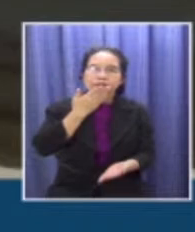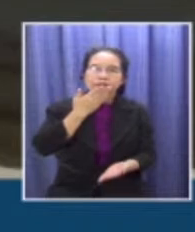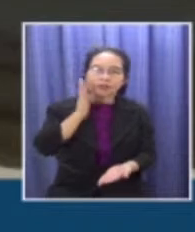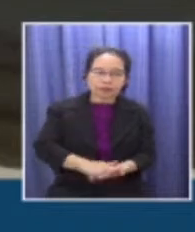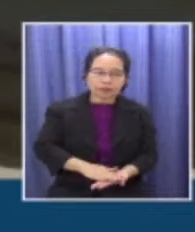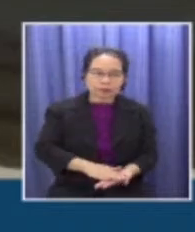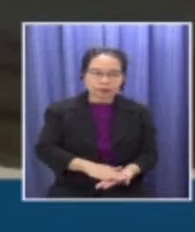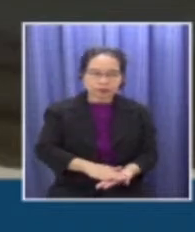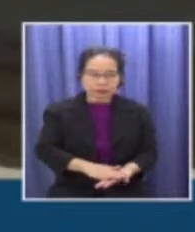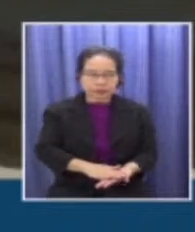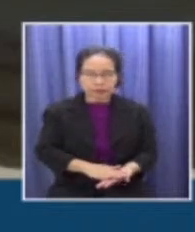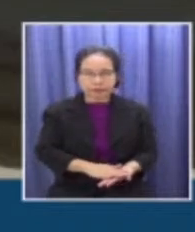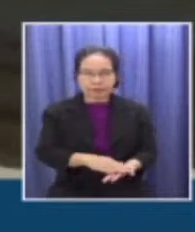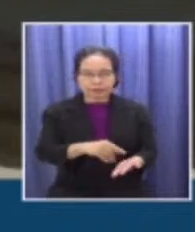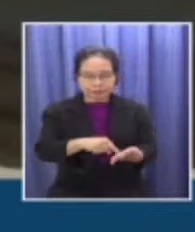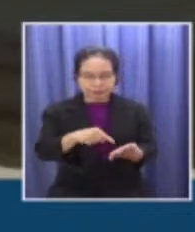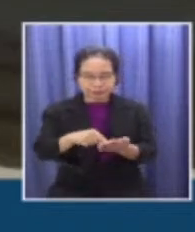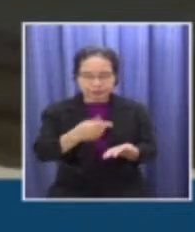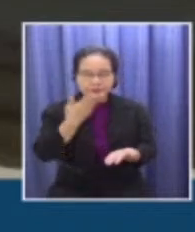ahomane